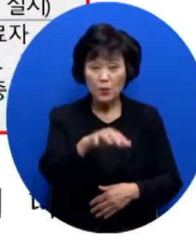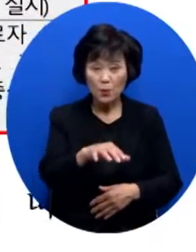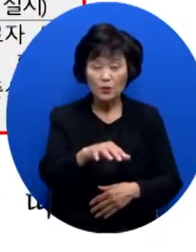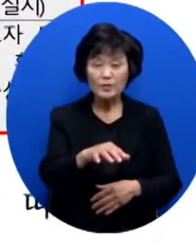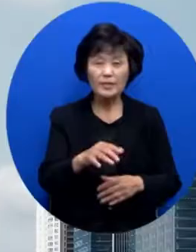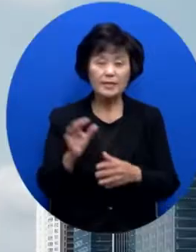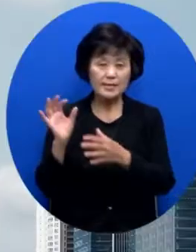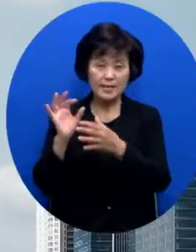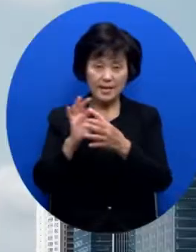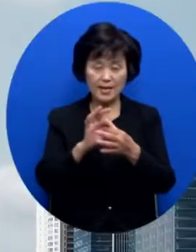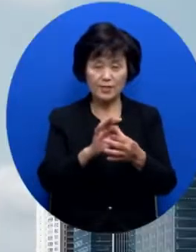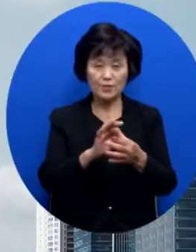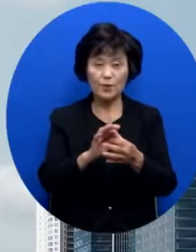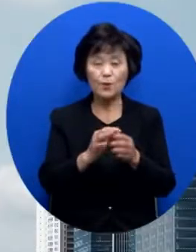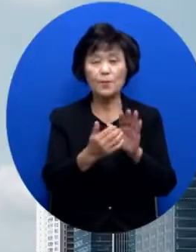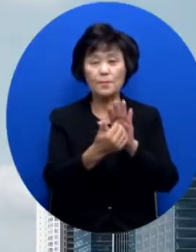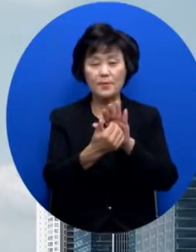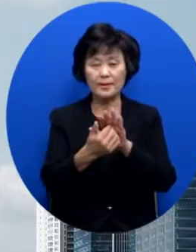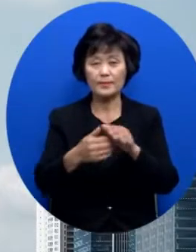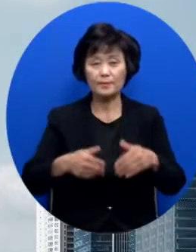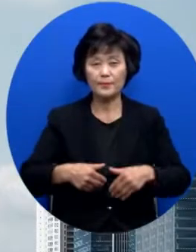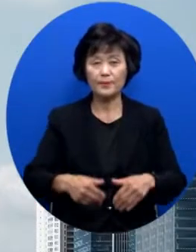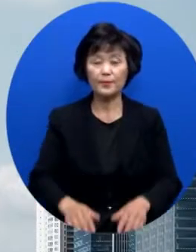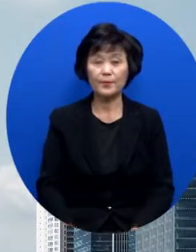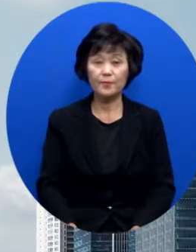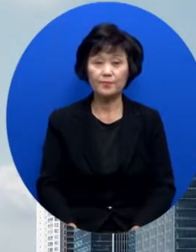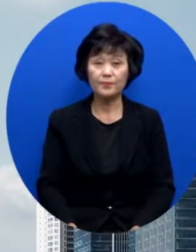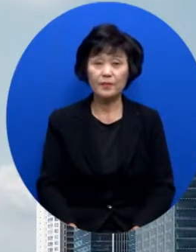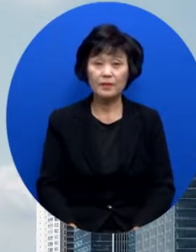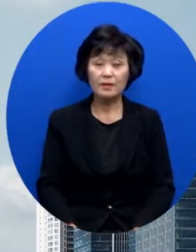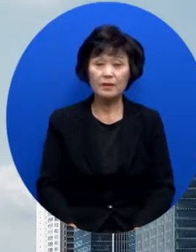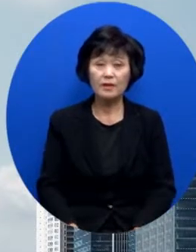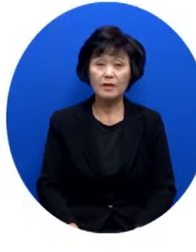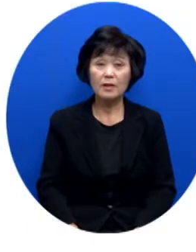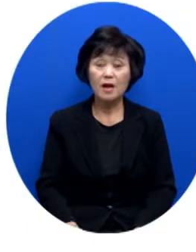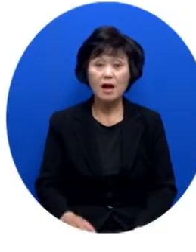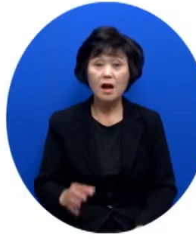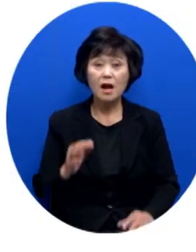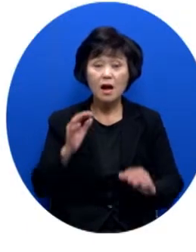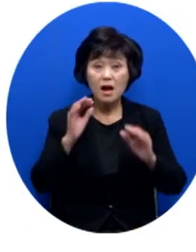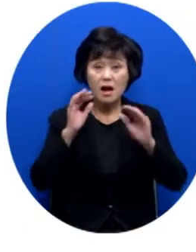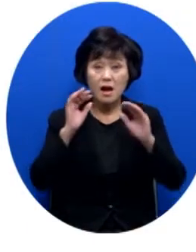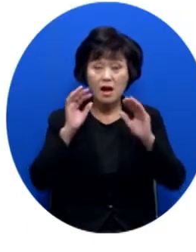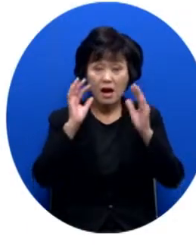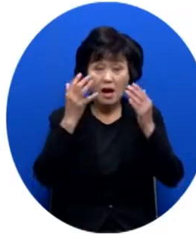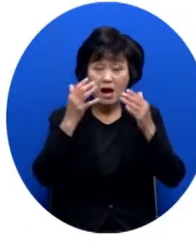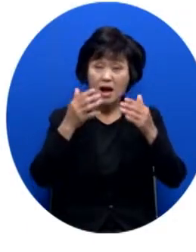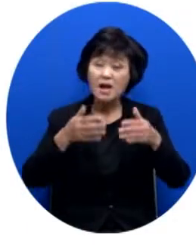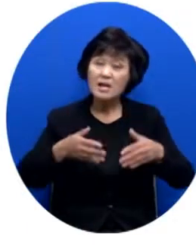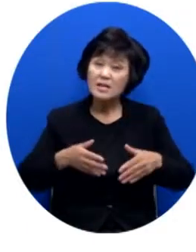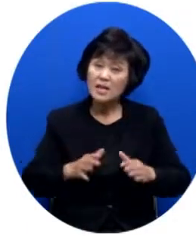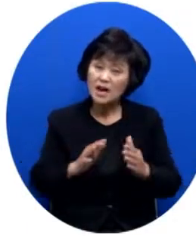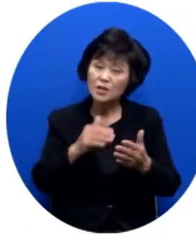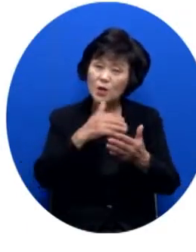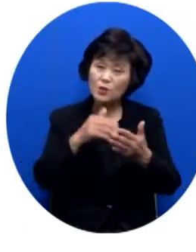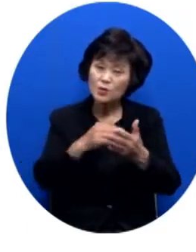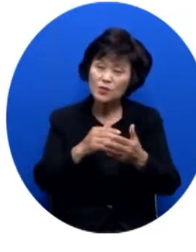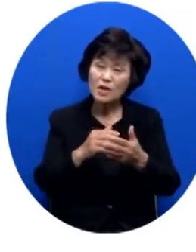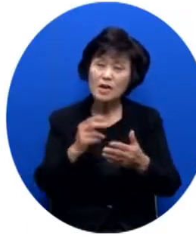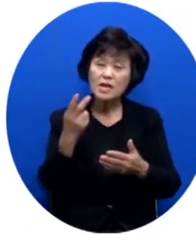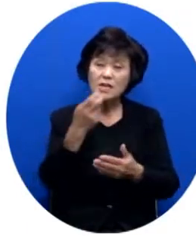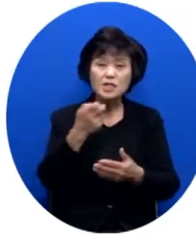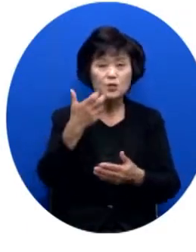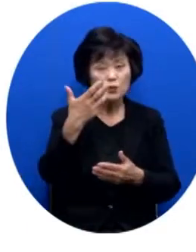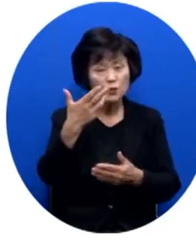했습니다. 국내 미숙아 비율이 증가하고 있습니다. 지난해 국내 출생아 수는 2019년보다